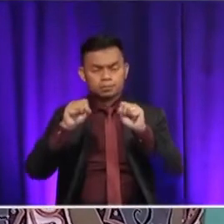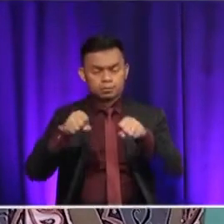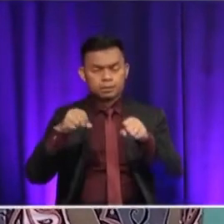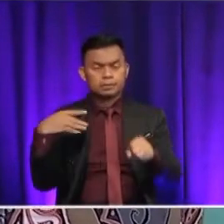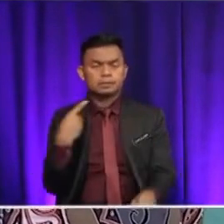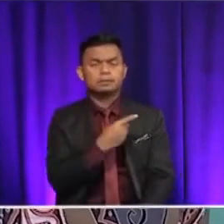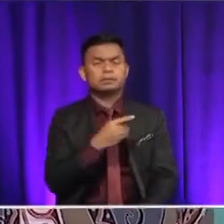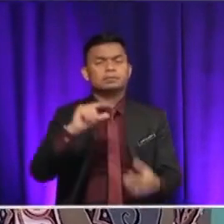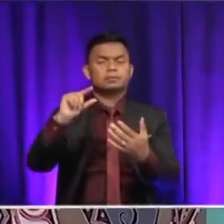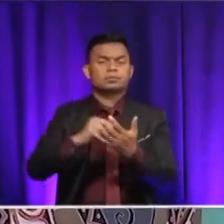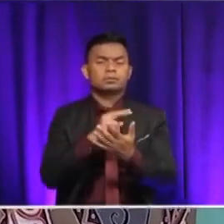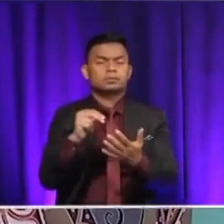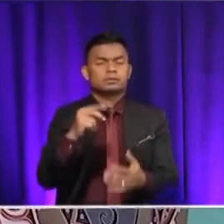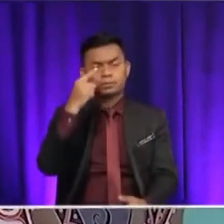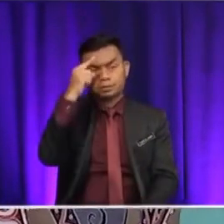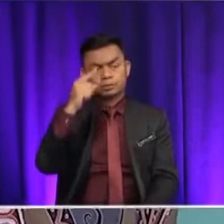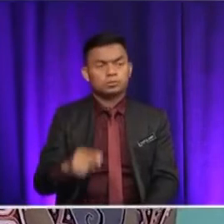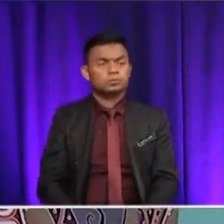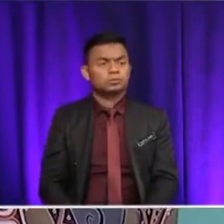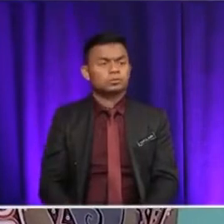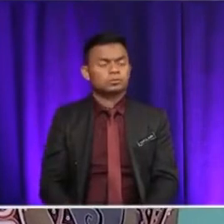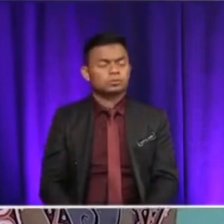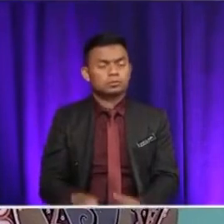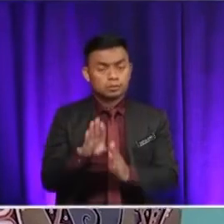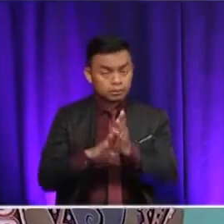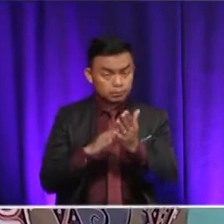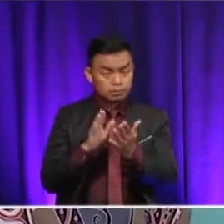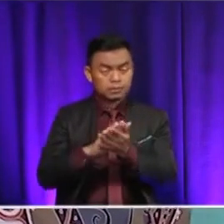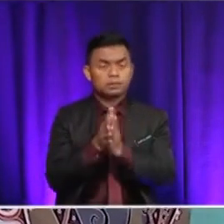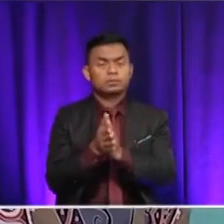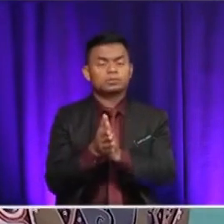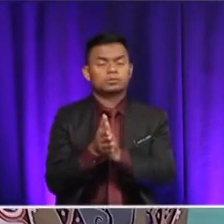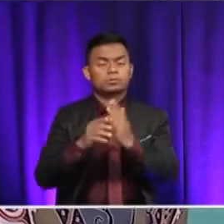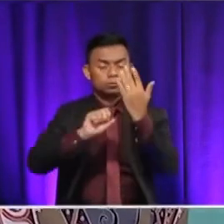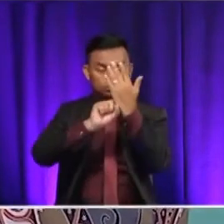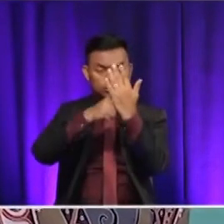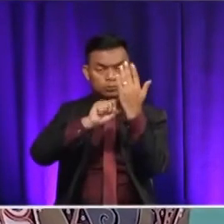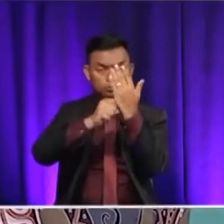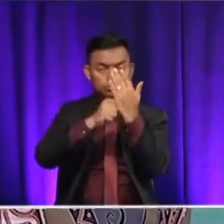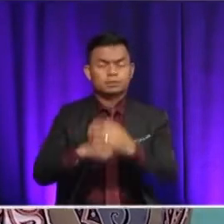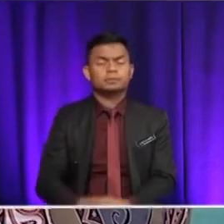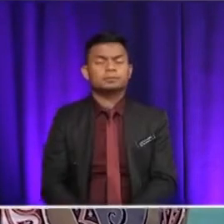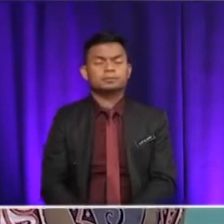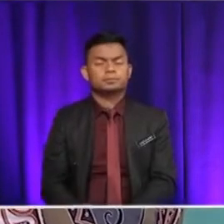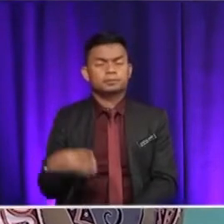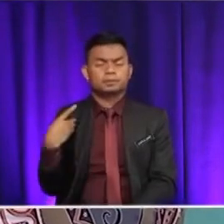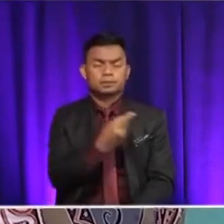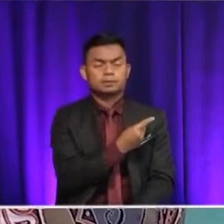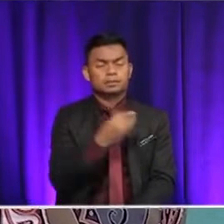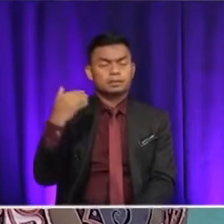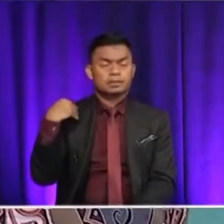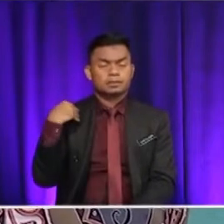pipe. Jadi berlaku macam tu jugalah, tu antara puncanya. Kita dapat bendasing dalam